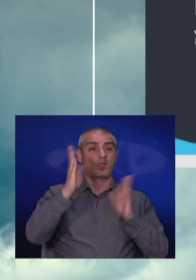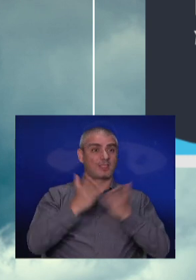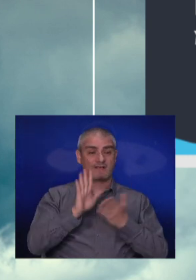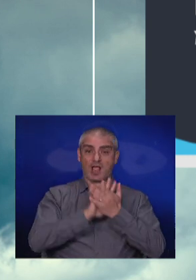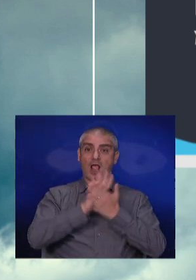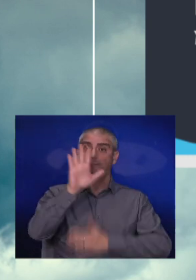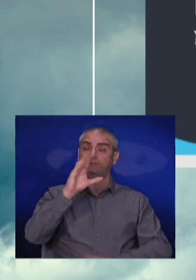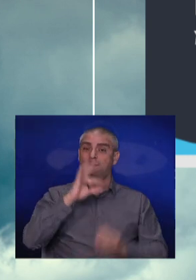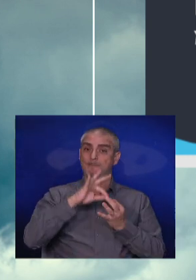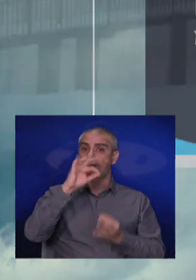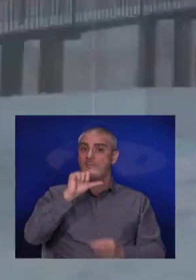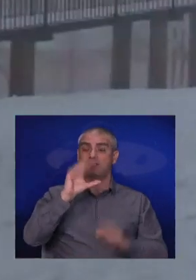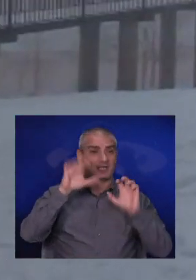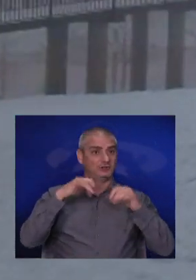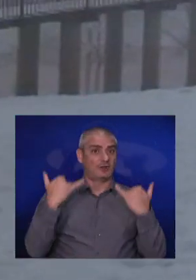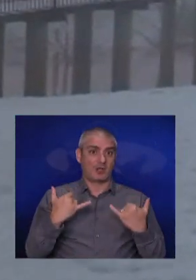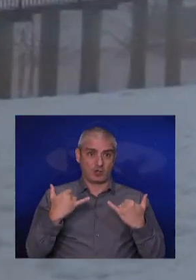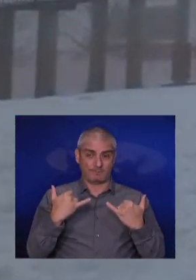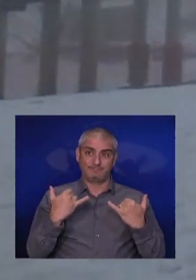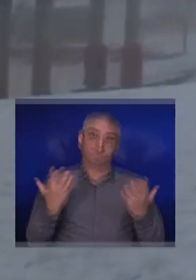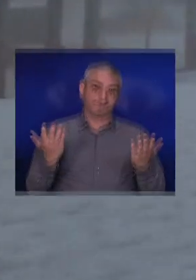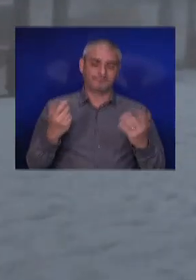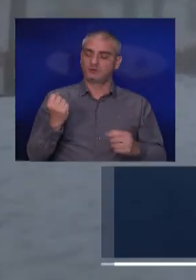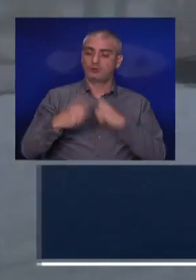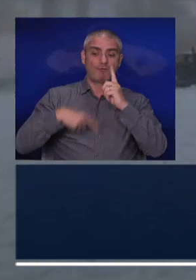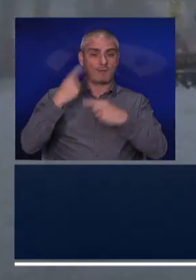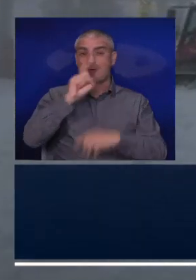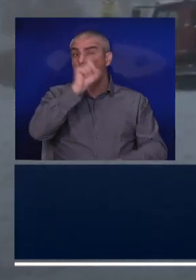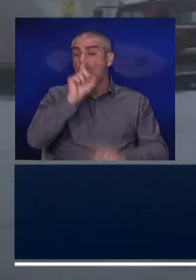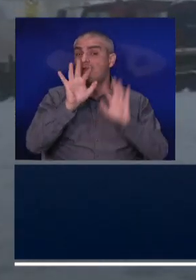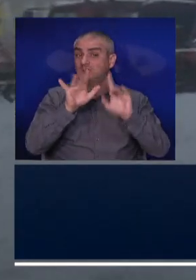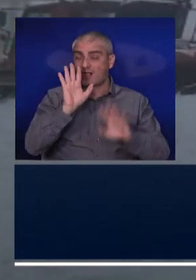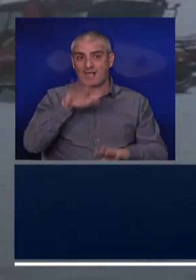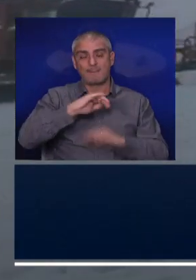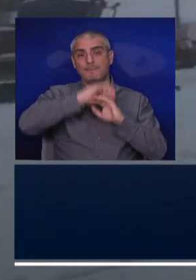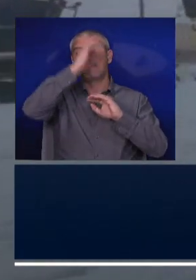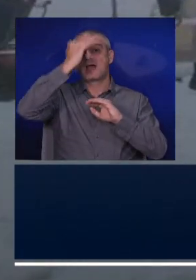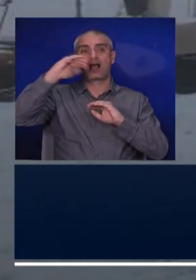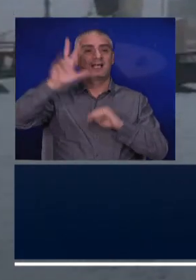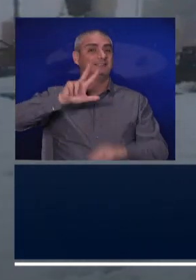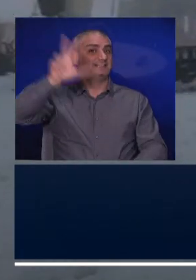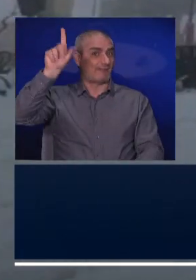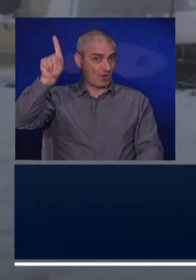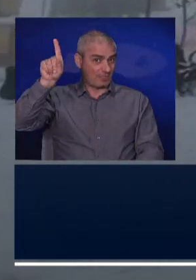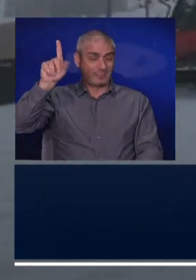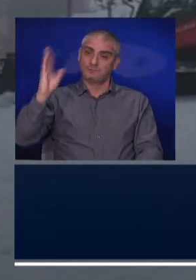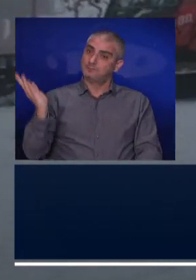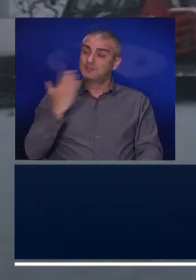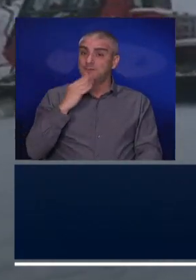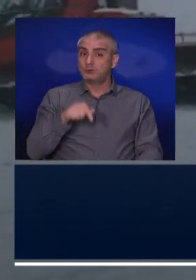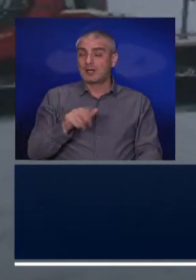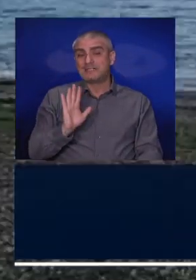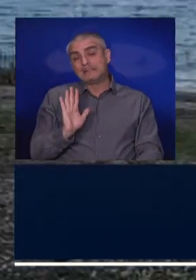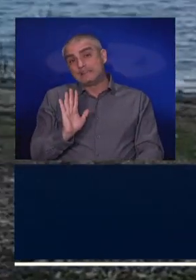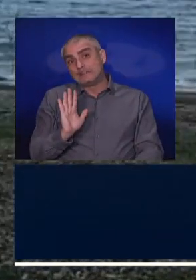15 מילימטרים של גשם היום. בשבוע הבא ייתכן שלג גם בפסגות הרי הצפון. מה בירושלים,